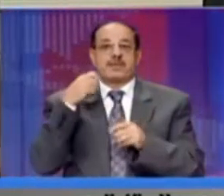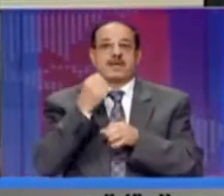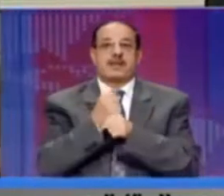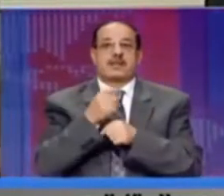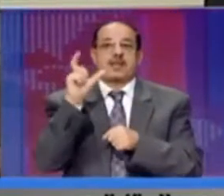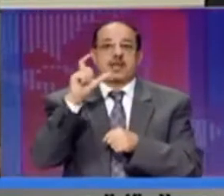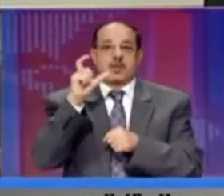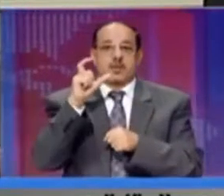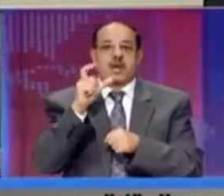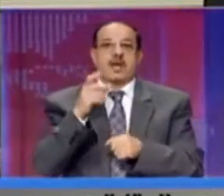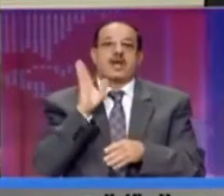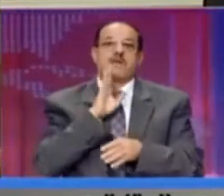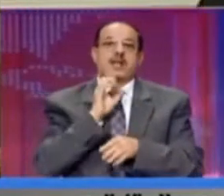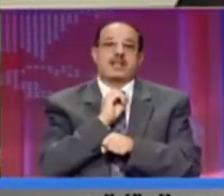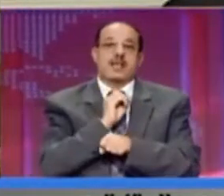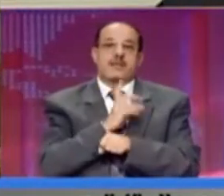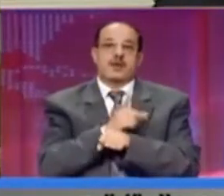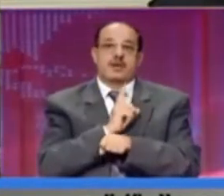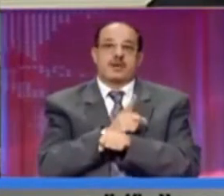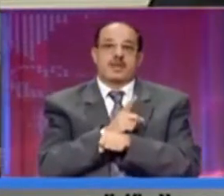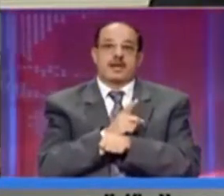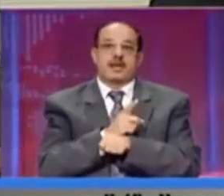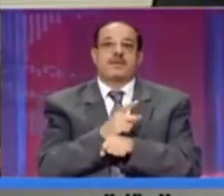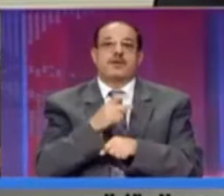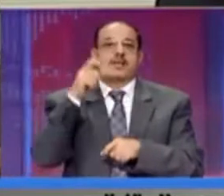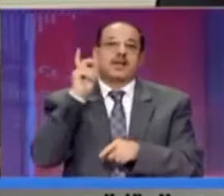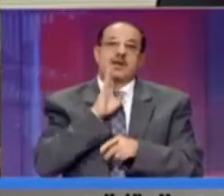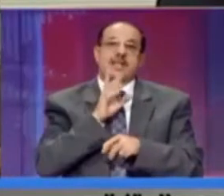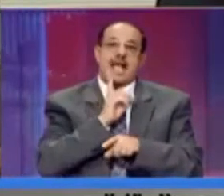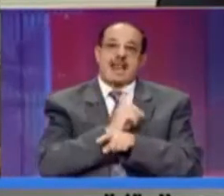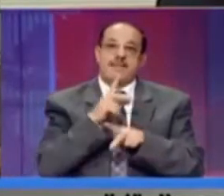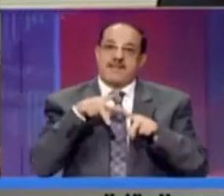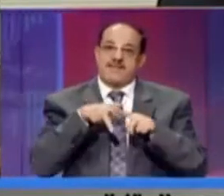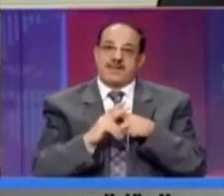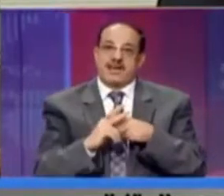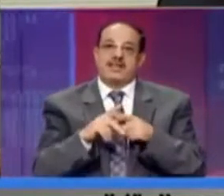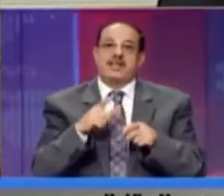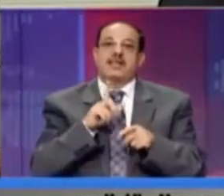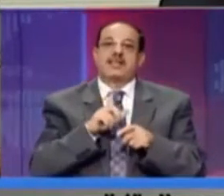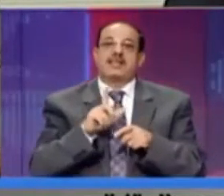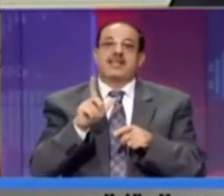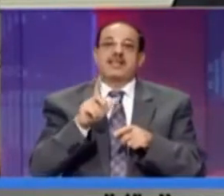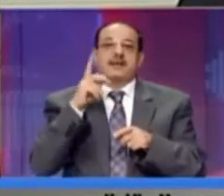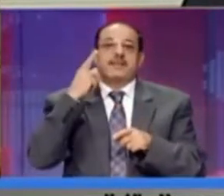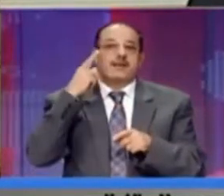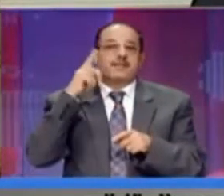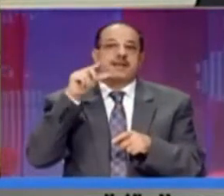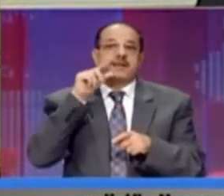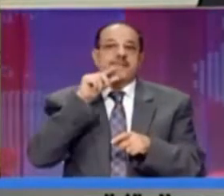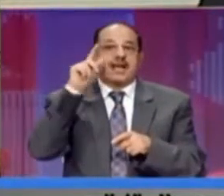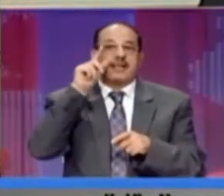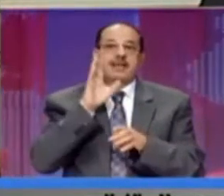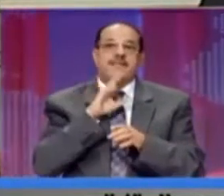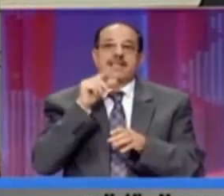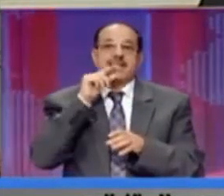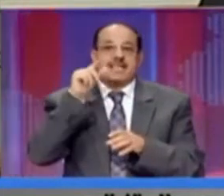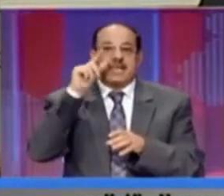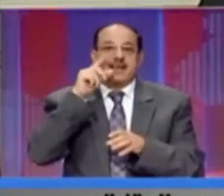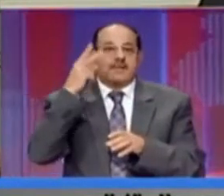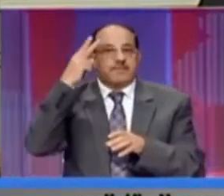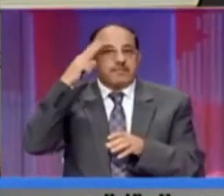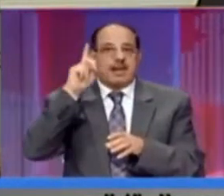التعاون بين وزارتي الأوقاف والتربية والتعليم والتعليم الفني في تصحيح المفاهيم الخاطئة والمتعلقة